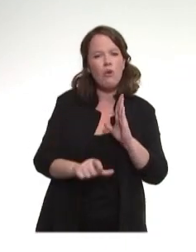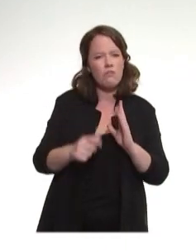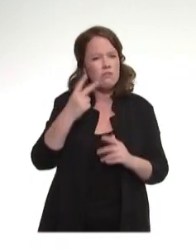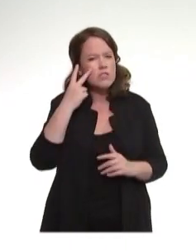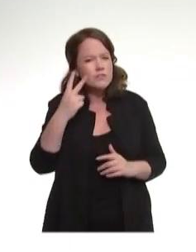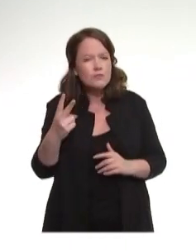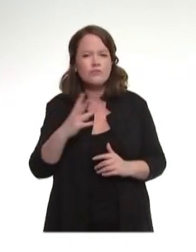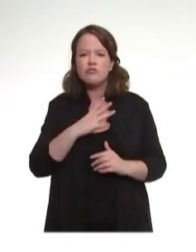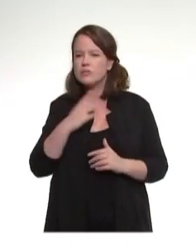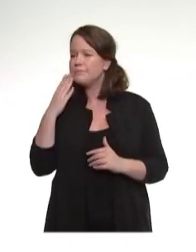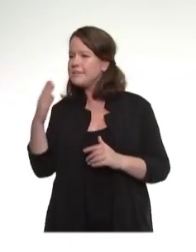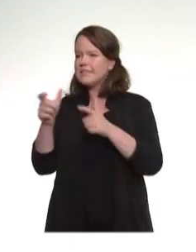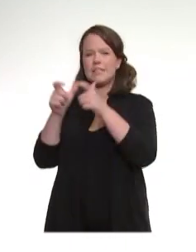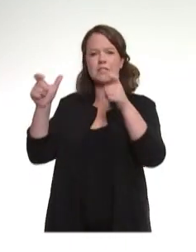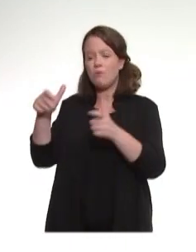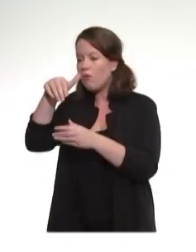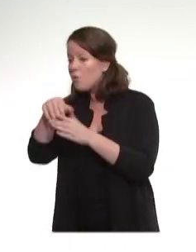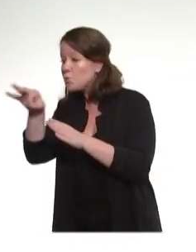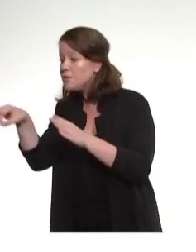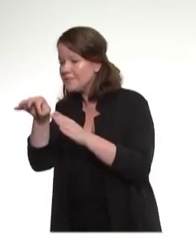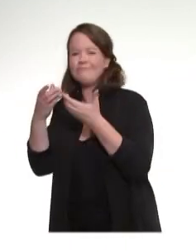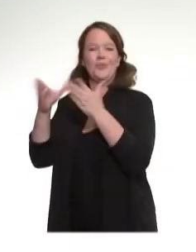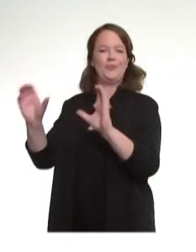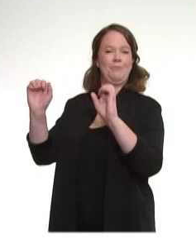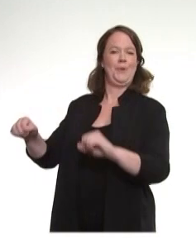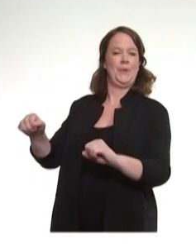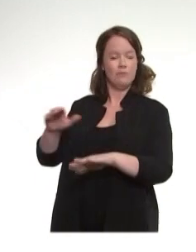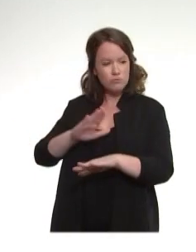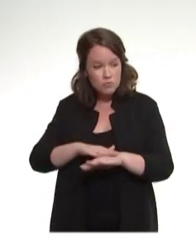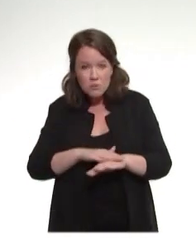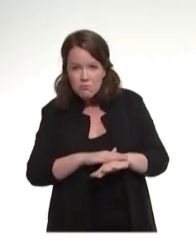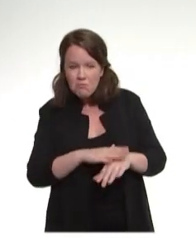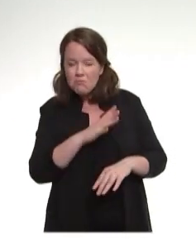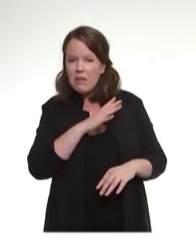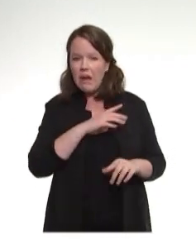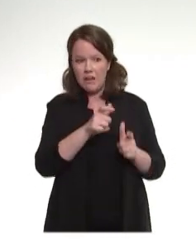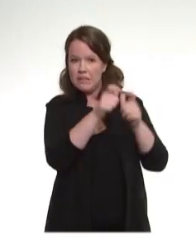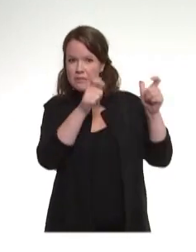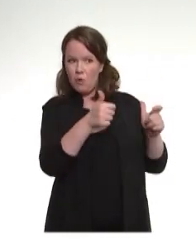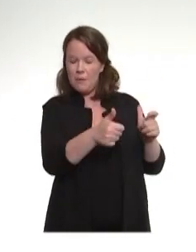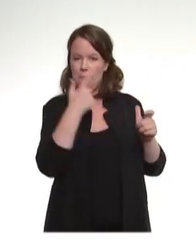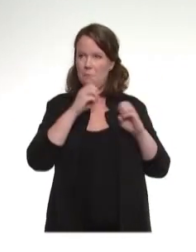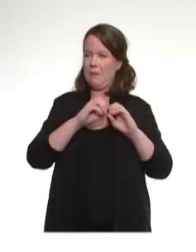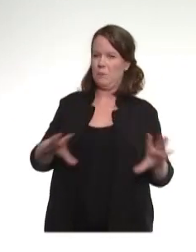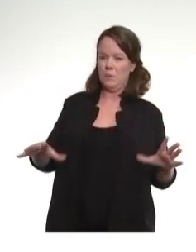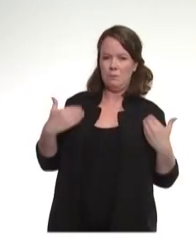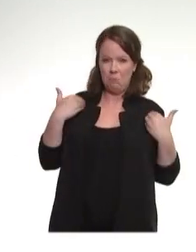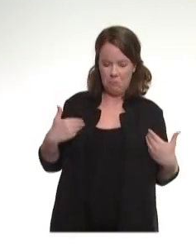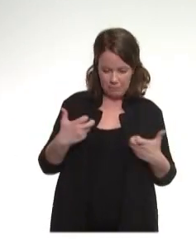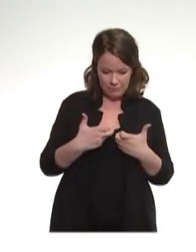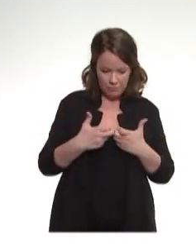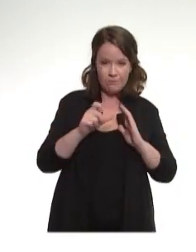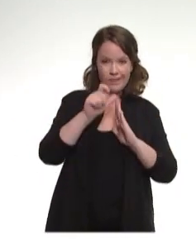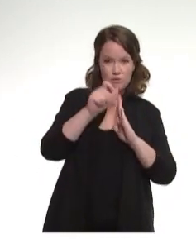peuvent rester ouverts et à bfm tv on a constaté qu'il y avait pas mal le établissements qui étaient un peu perdus par exemple des restos où on